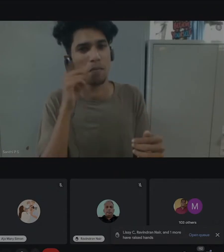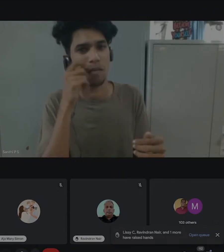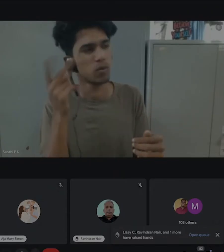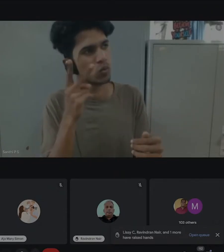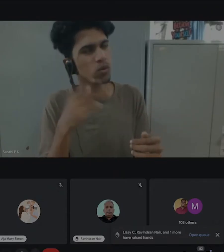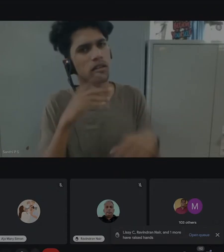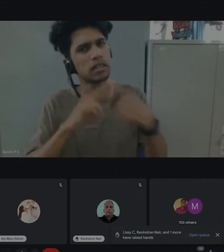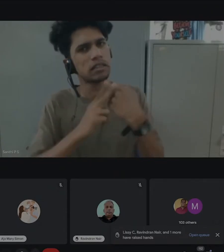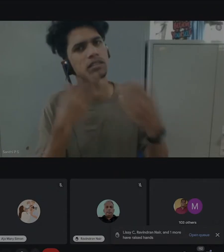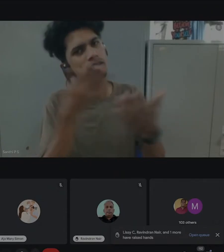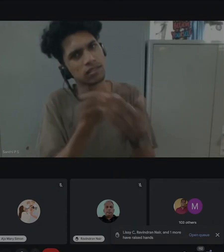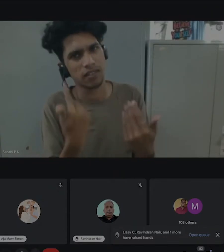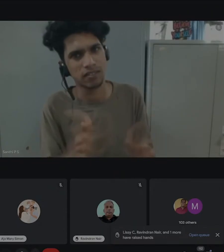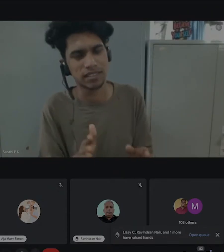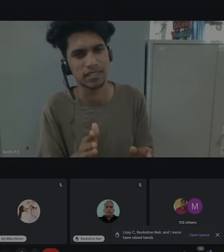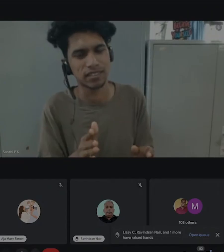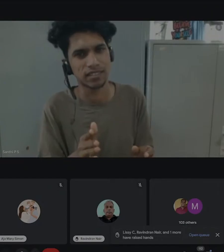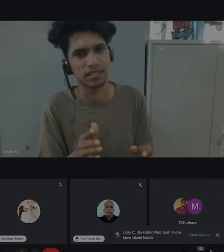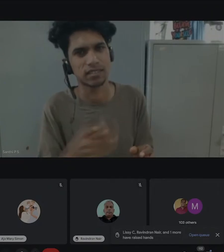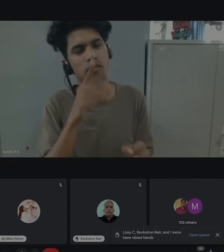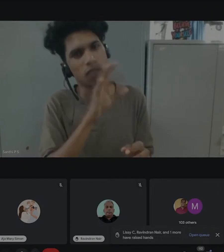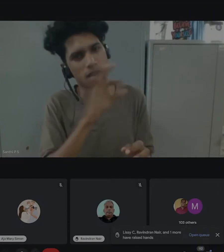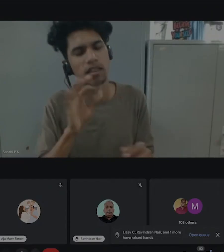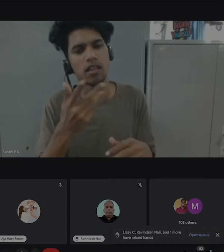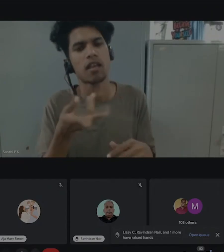പിന്നെ അവിടെ ഇവിടുന്ന് ഇവിടം വരെ വരുന്നത് എല്ലാ ആഴ്ചയിലും വന്നിരുന്നു.